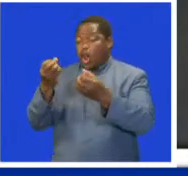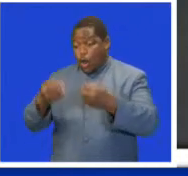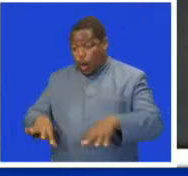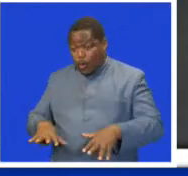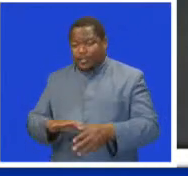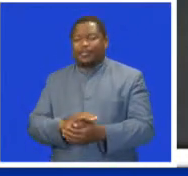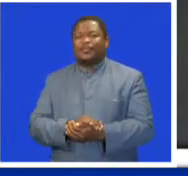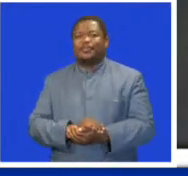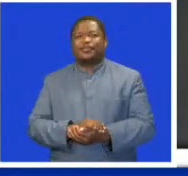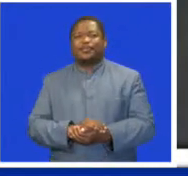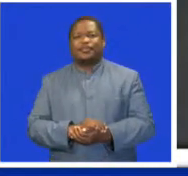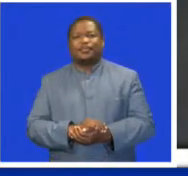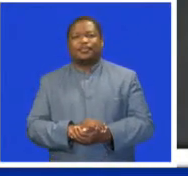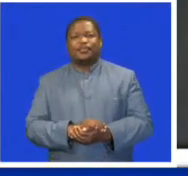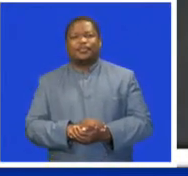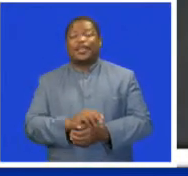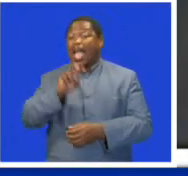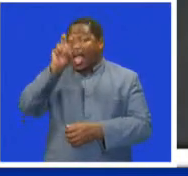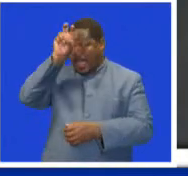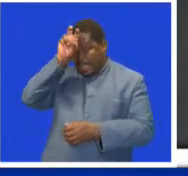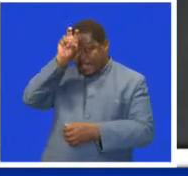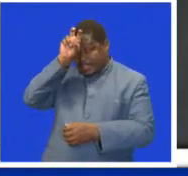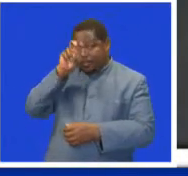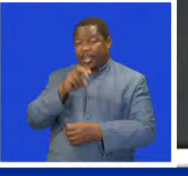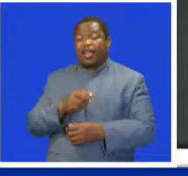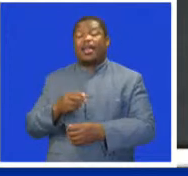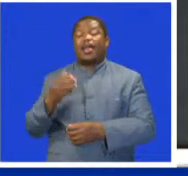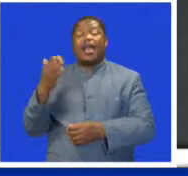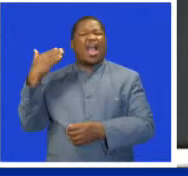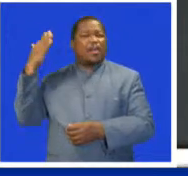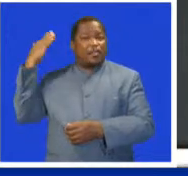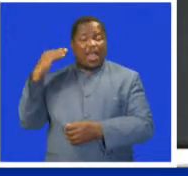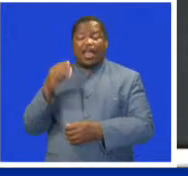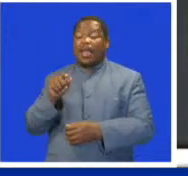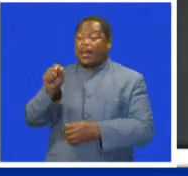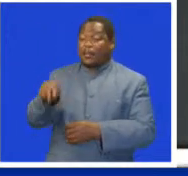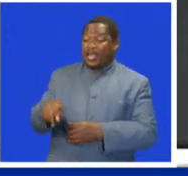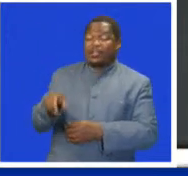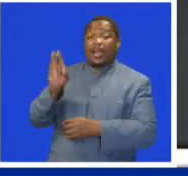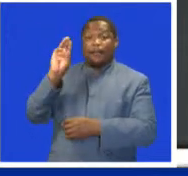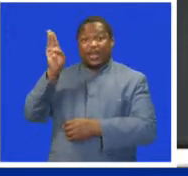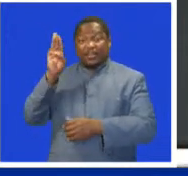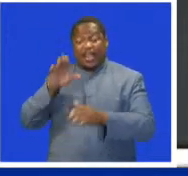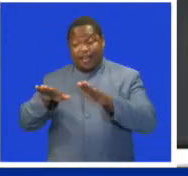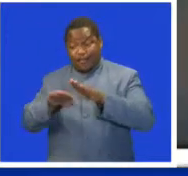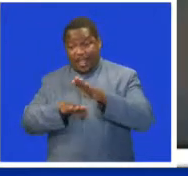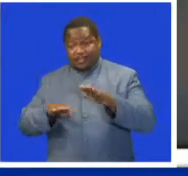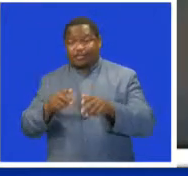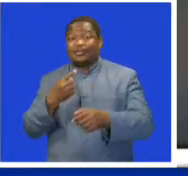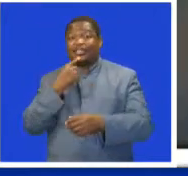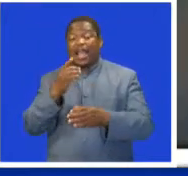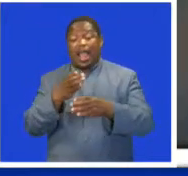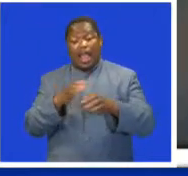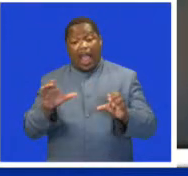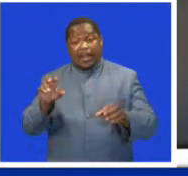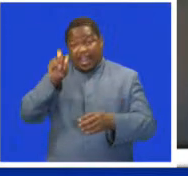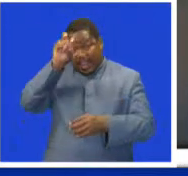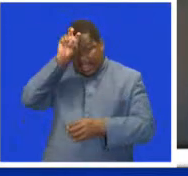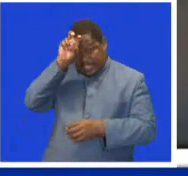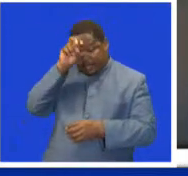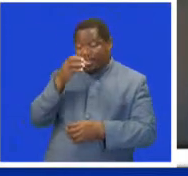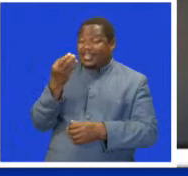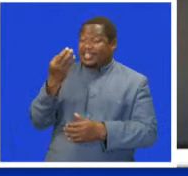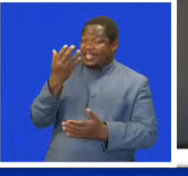ukudlalisa umdlalo webhola eveni leGibhithe Ahmed Jobeir, le nkomishi liyaphakamiswa kathathu ngilo lelive leGibhithe